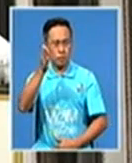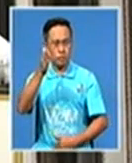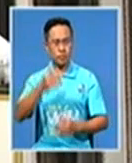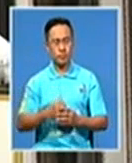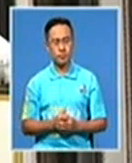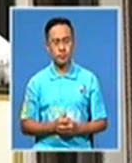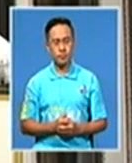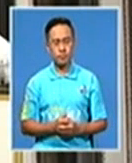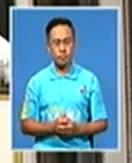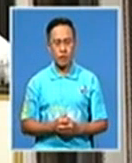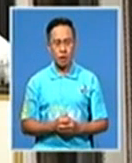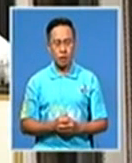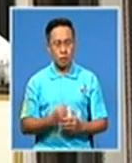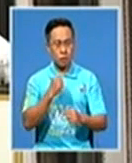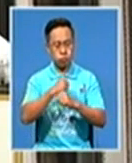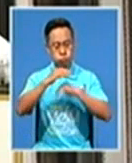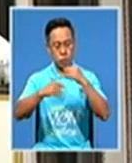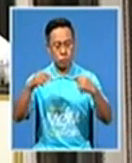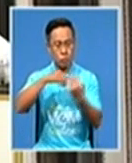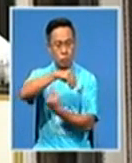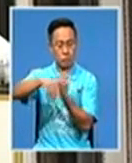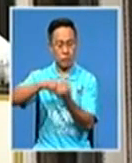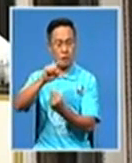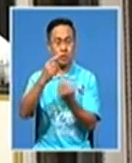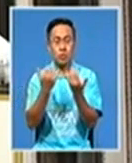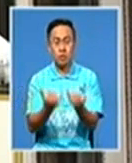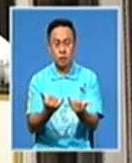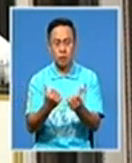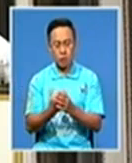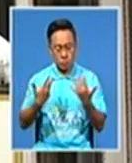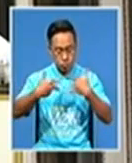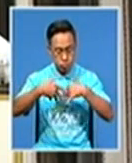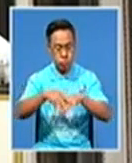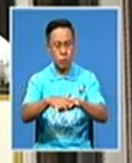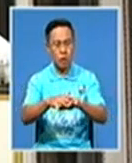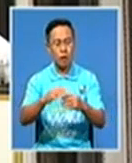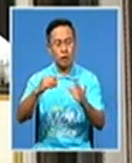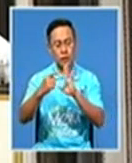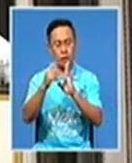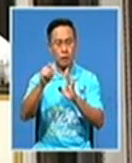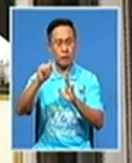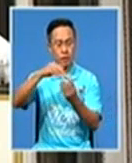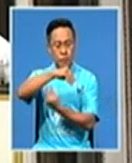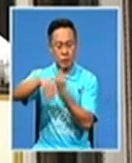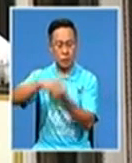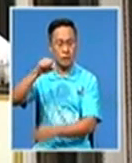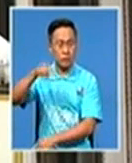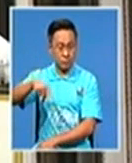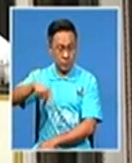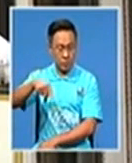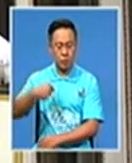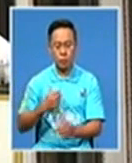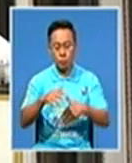ยสำหรับการสร้างความแข็งด้านเศรษฐกิจองค์รวมนะโดยการเชื่อมโยงเขตพระราชเขตเศรษฐกิจพิเศษกับชุมช